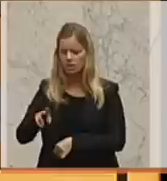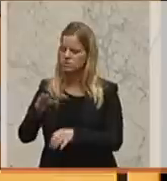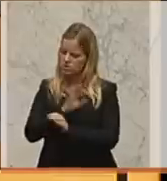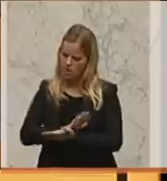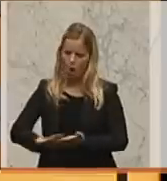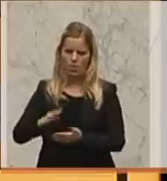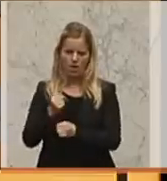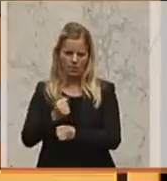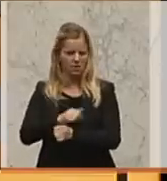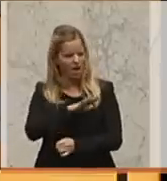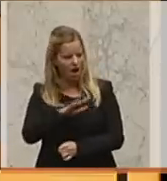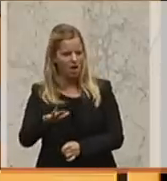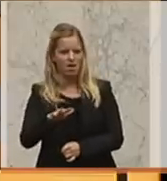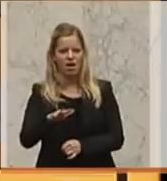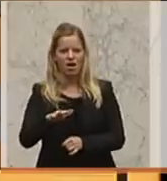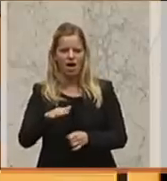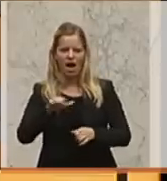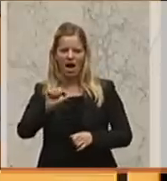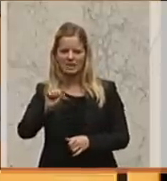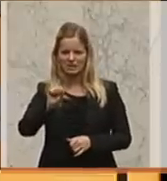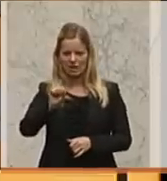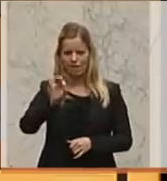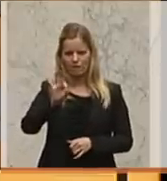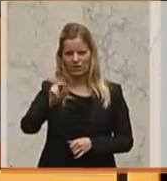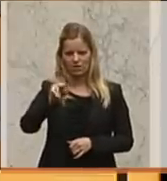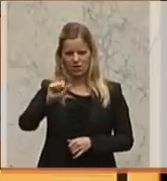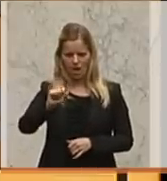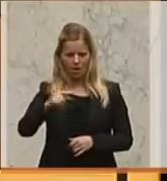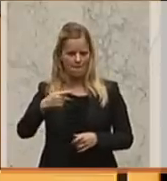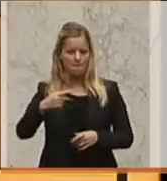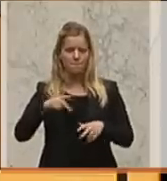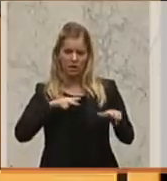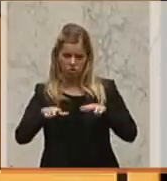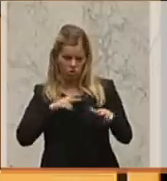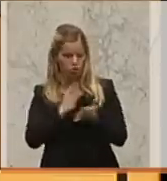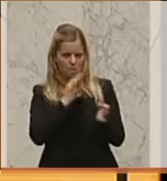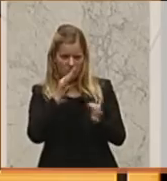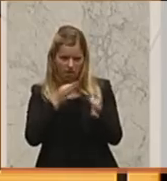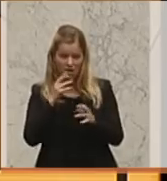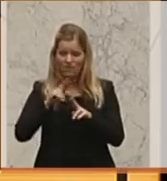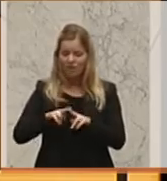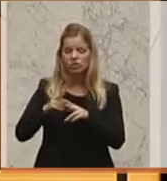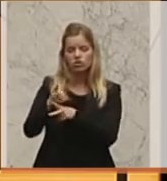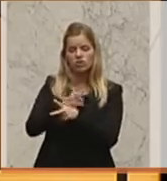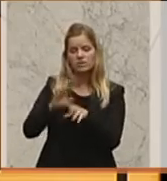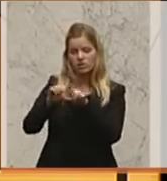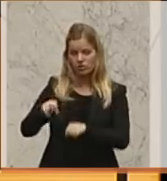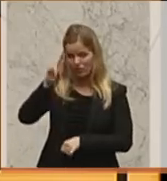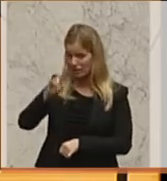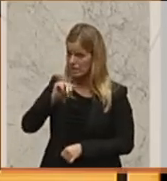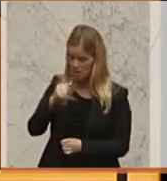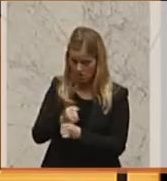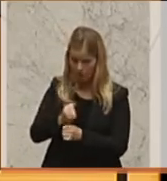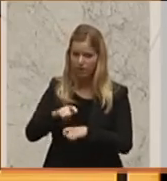die Staatsanwaltschaft Wien das nicht getan hat, dann ist es für mich ein Beweis, es gibt in einem Land Gleiche und